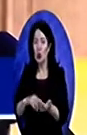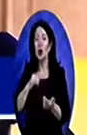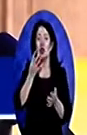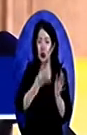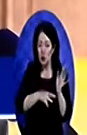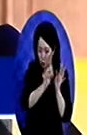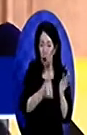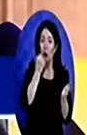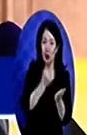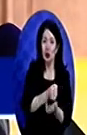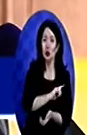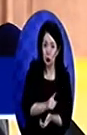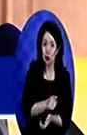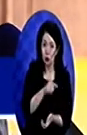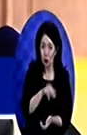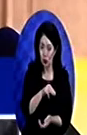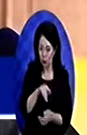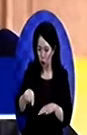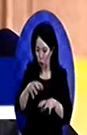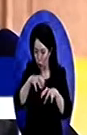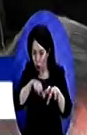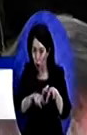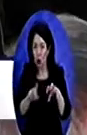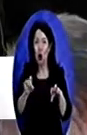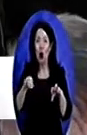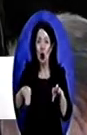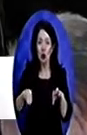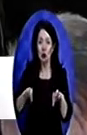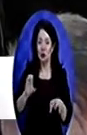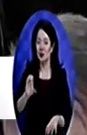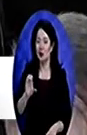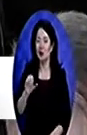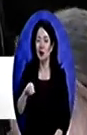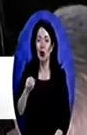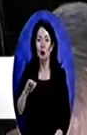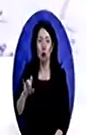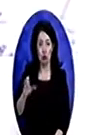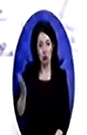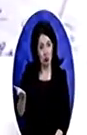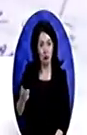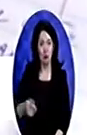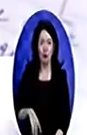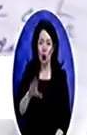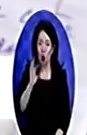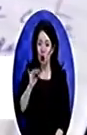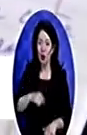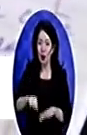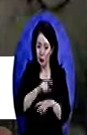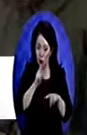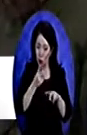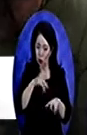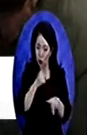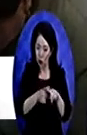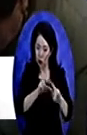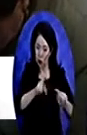байна. Ягтгүй л дотор нь хотгүй статус байгаа юм чинь. Орхон аймгийн иргэдийн хувьд үндсэн хуулийн нэмэлт өөрчлөлт орвол хотын статустай